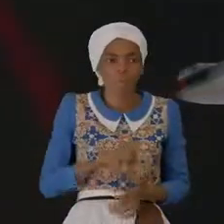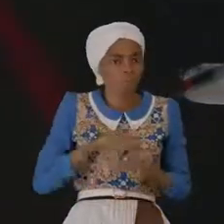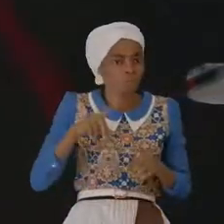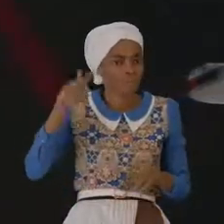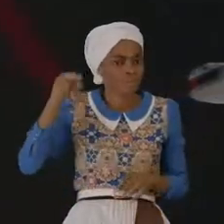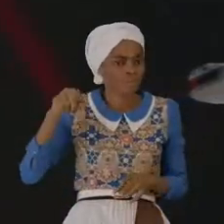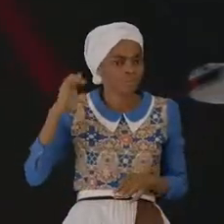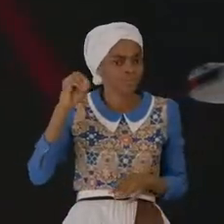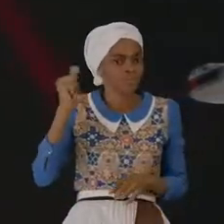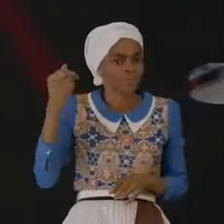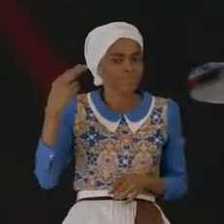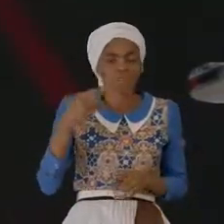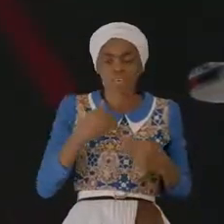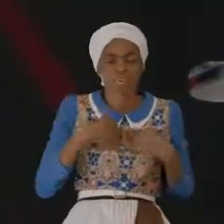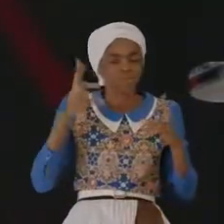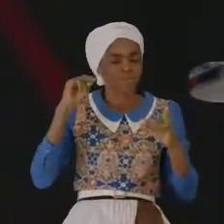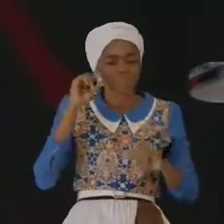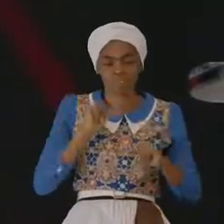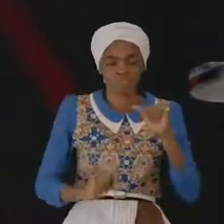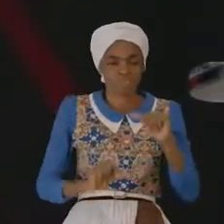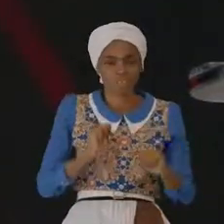Noé n'avait aucun doute.